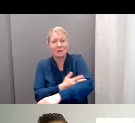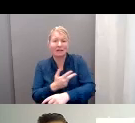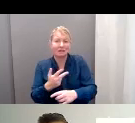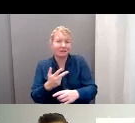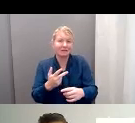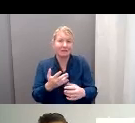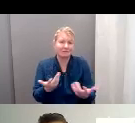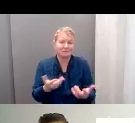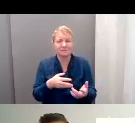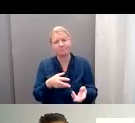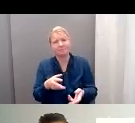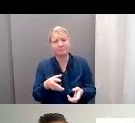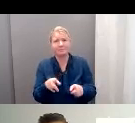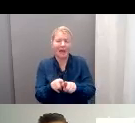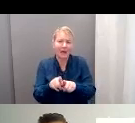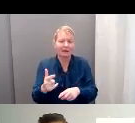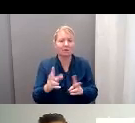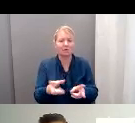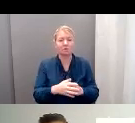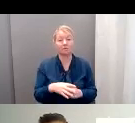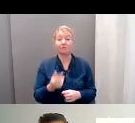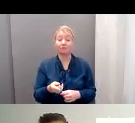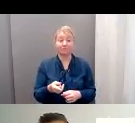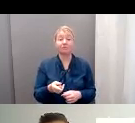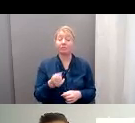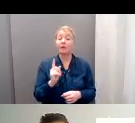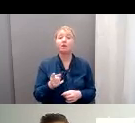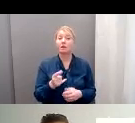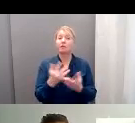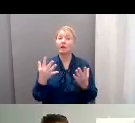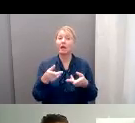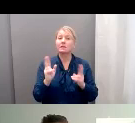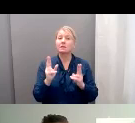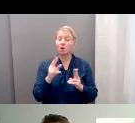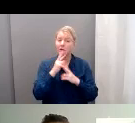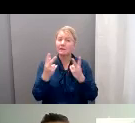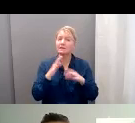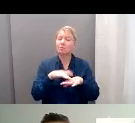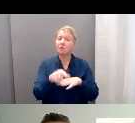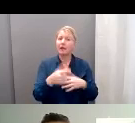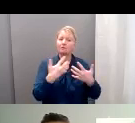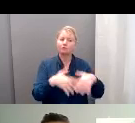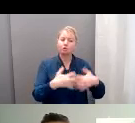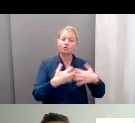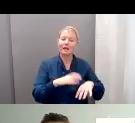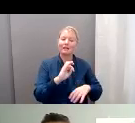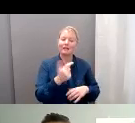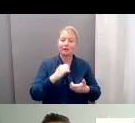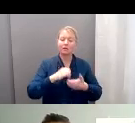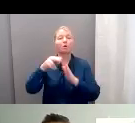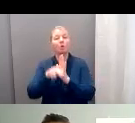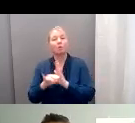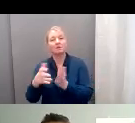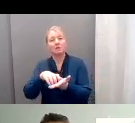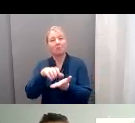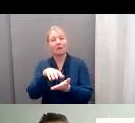citat belyser på ett bra sätt det här samspelet mellan funktionaliteten och normerna i samhället om hur en